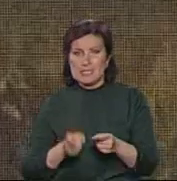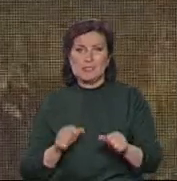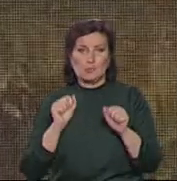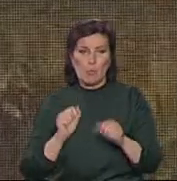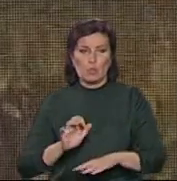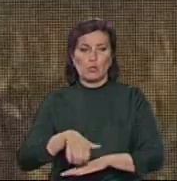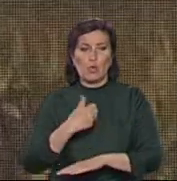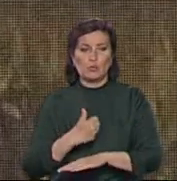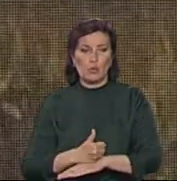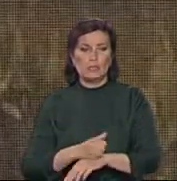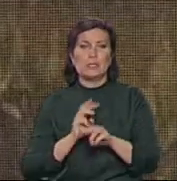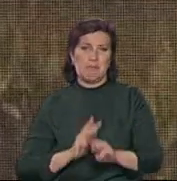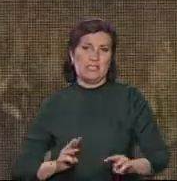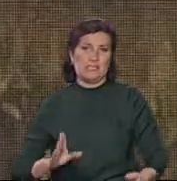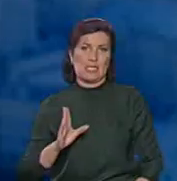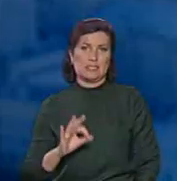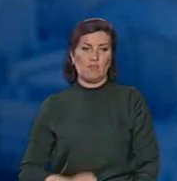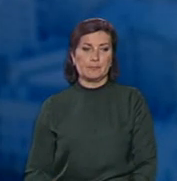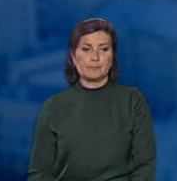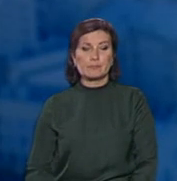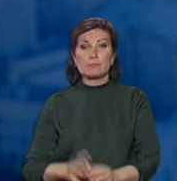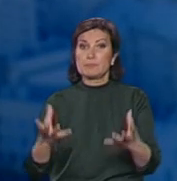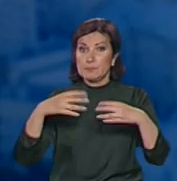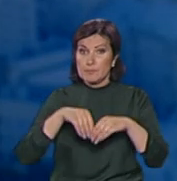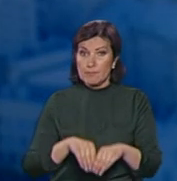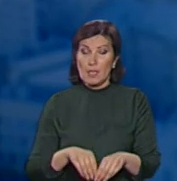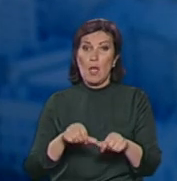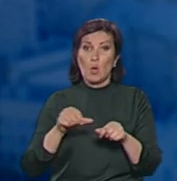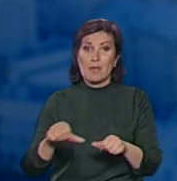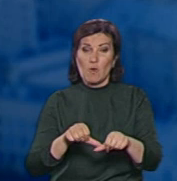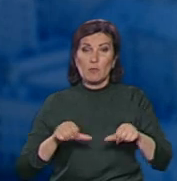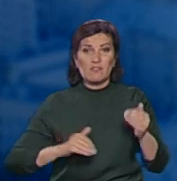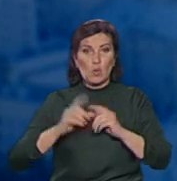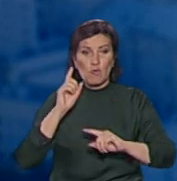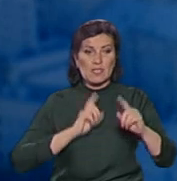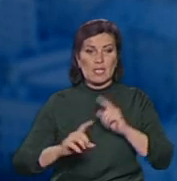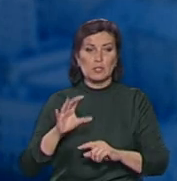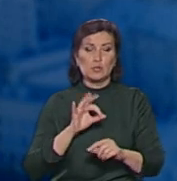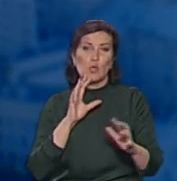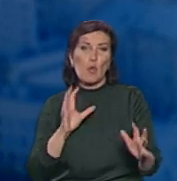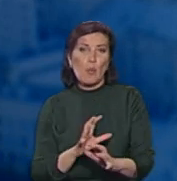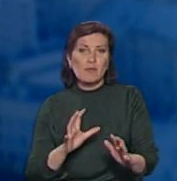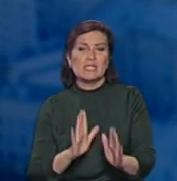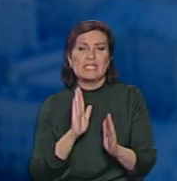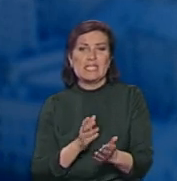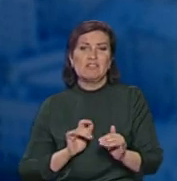може очолити міністерство. Водночас окремого комітету Верховної Ради, що опікувався б